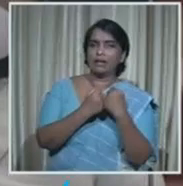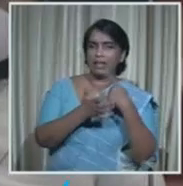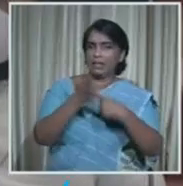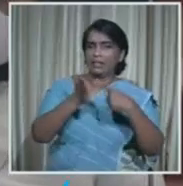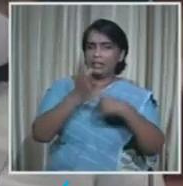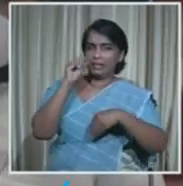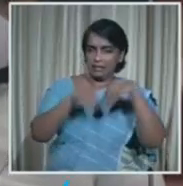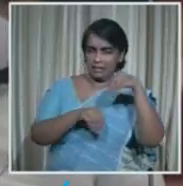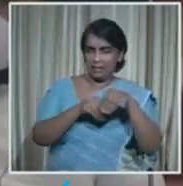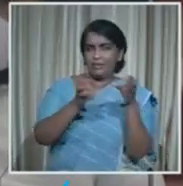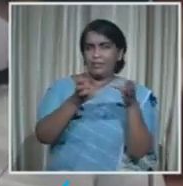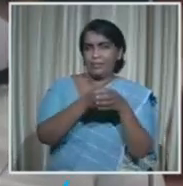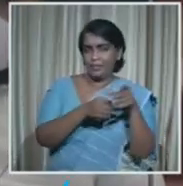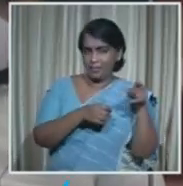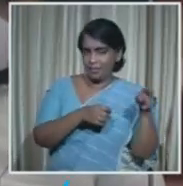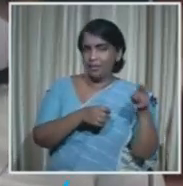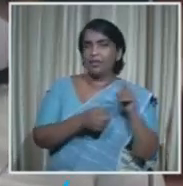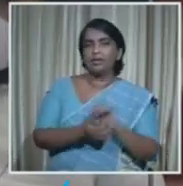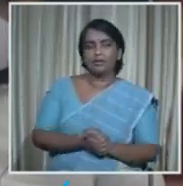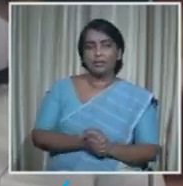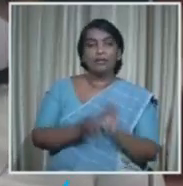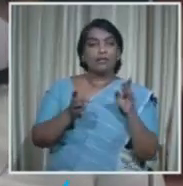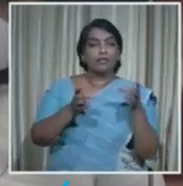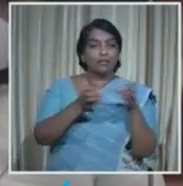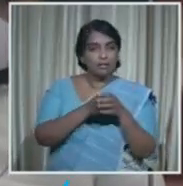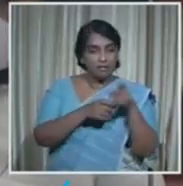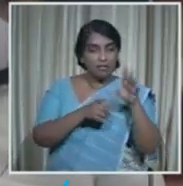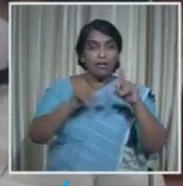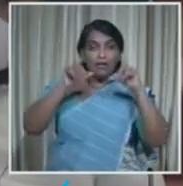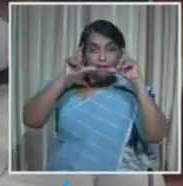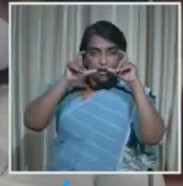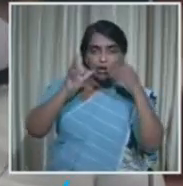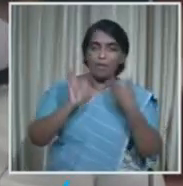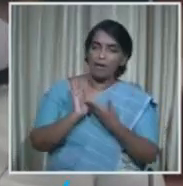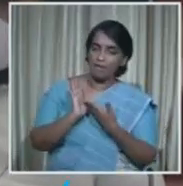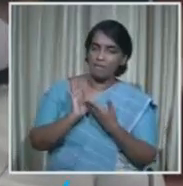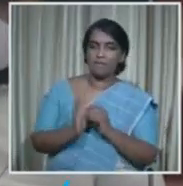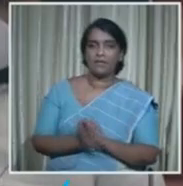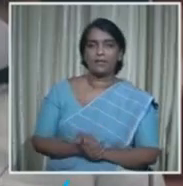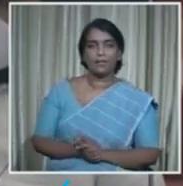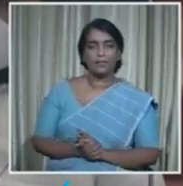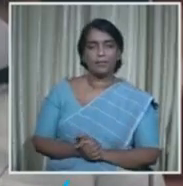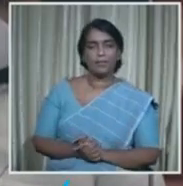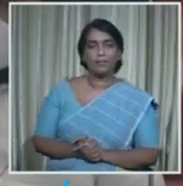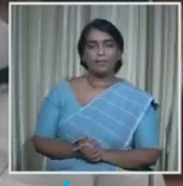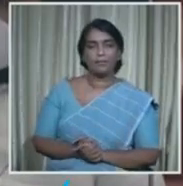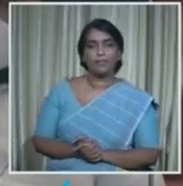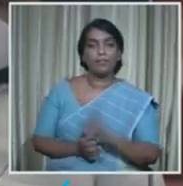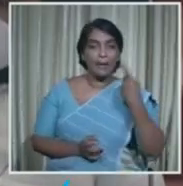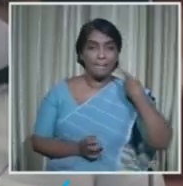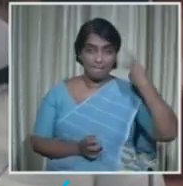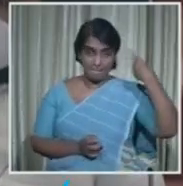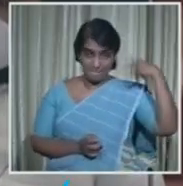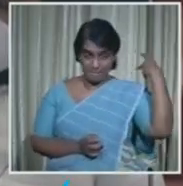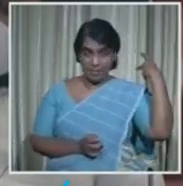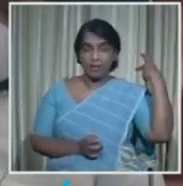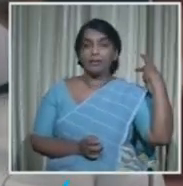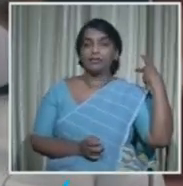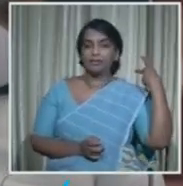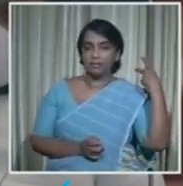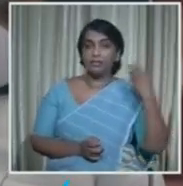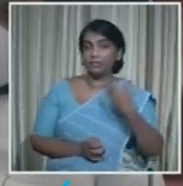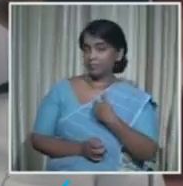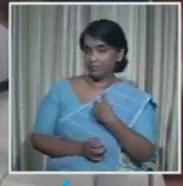දේශපාලන පක්ෂයේ කණ්ඩායමක ඒ වගේ පින්තූරක් තියෙනවා. දැන් පෙරේද දිනේ